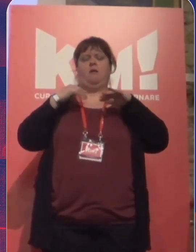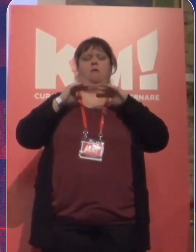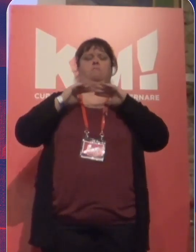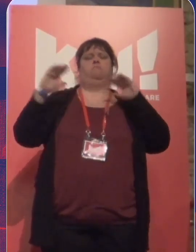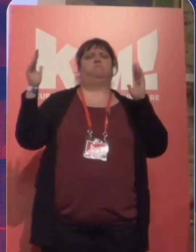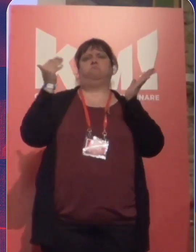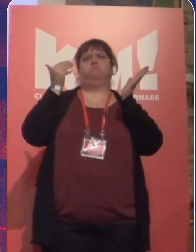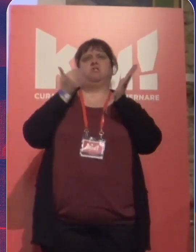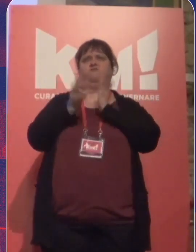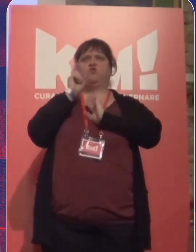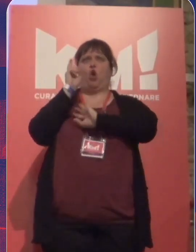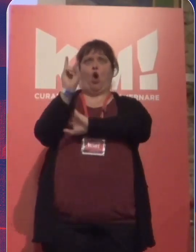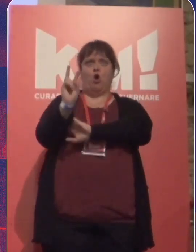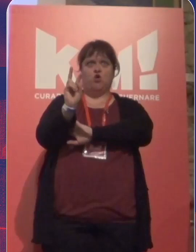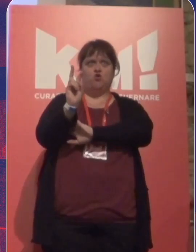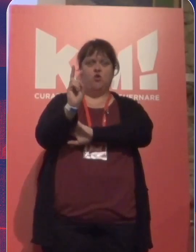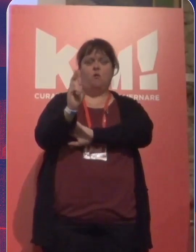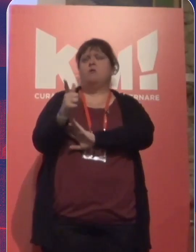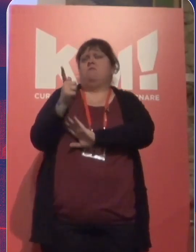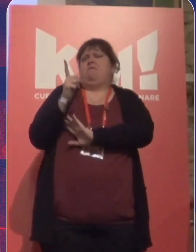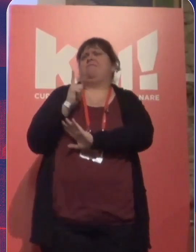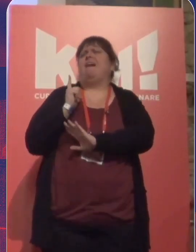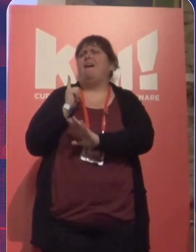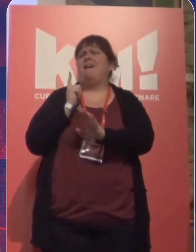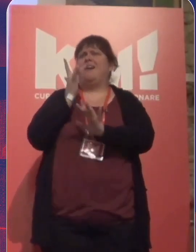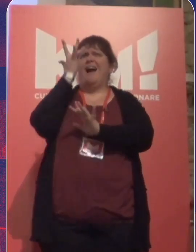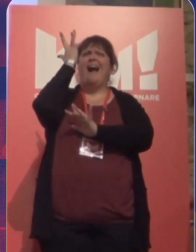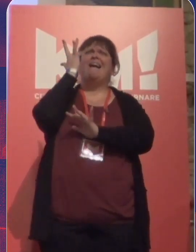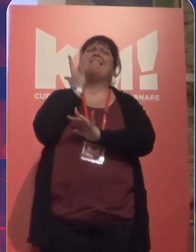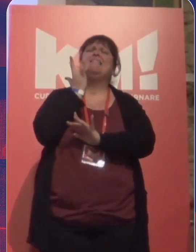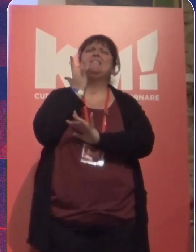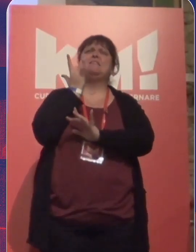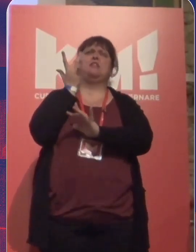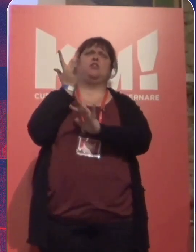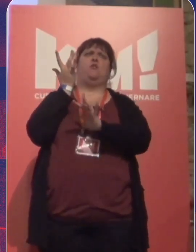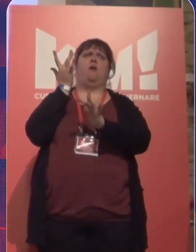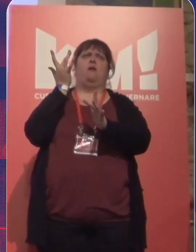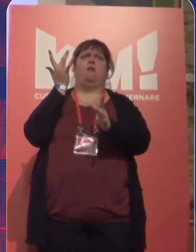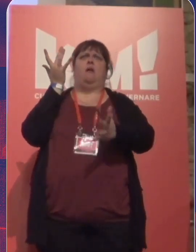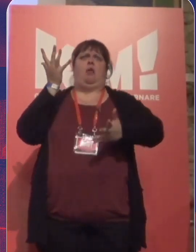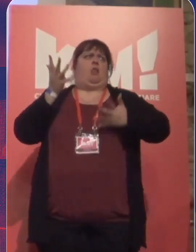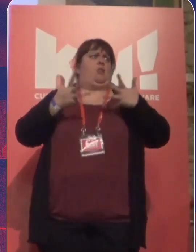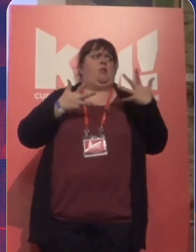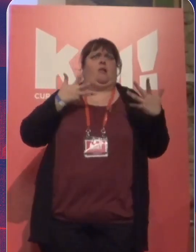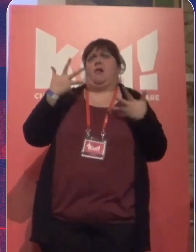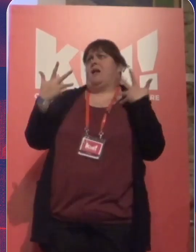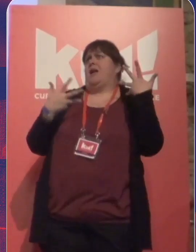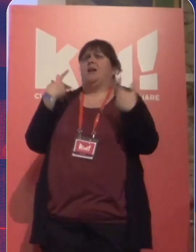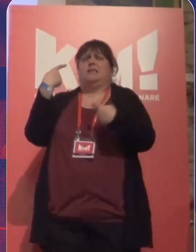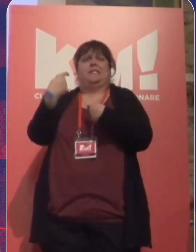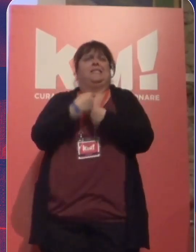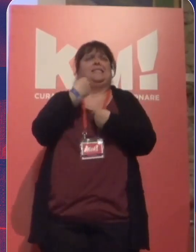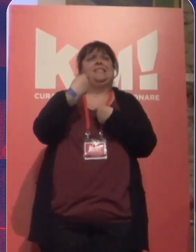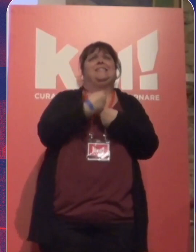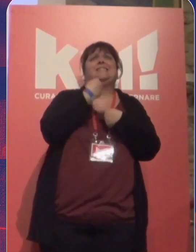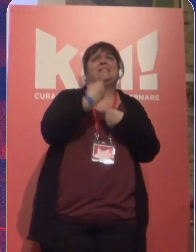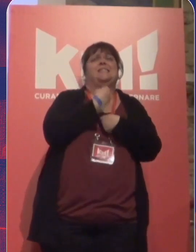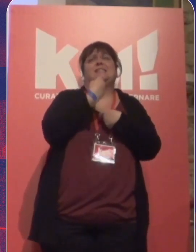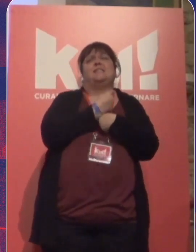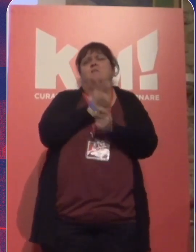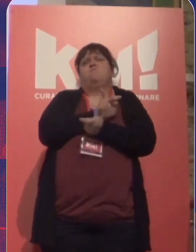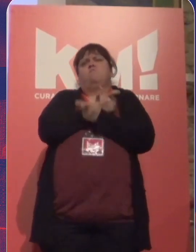di quantità di e citazioni che la sormontano e la possono appunto devastare